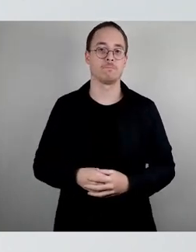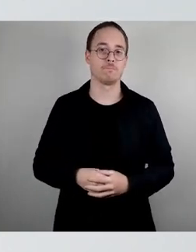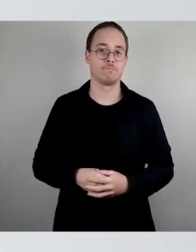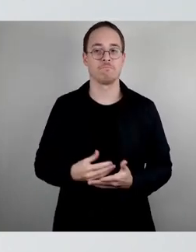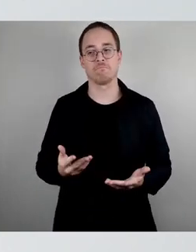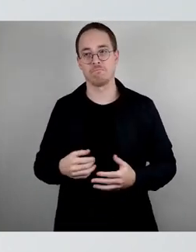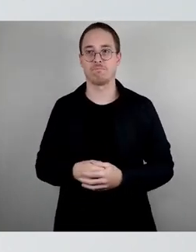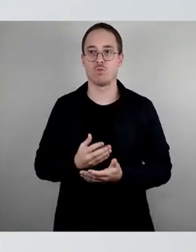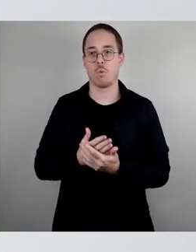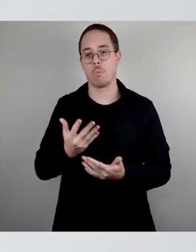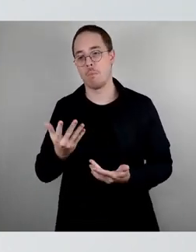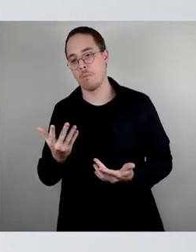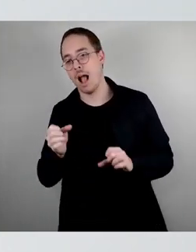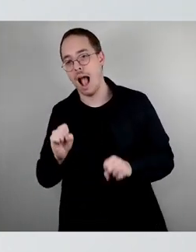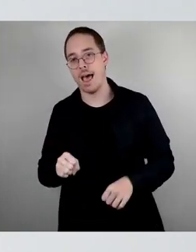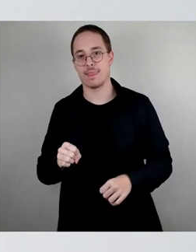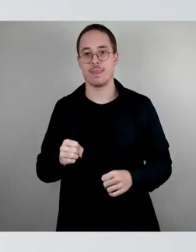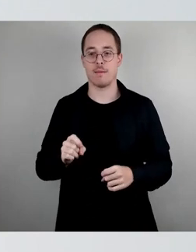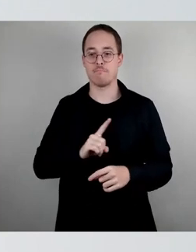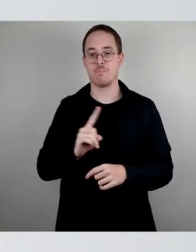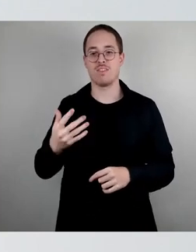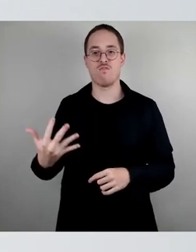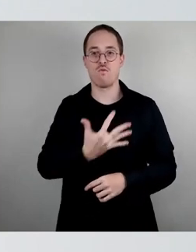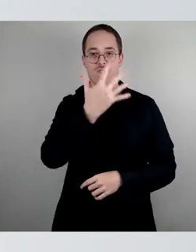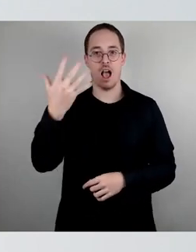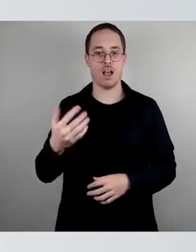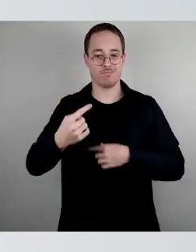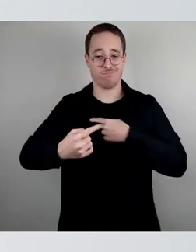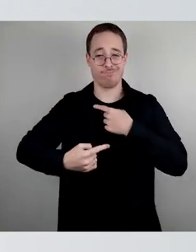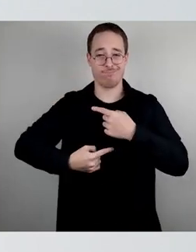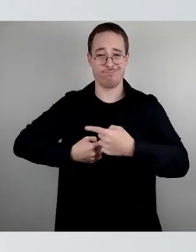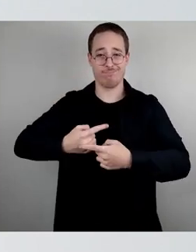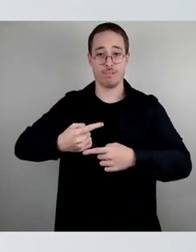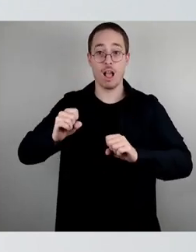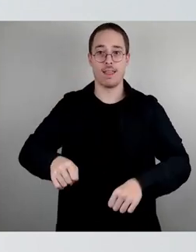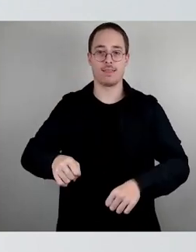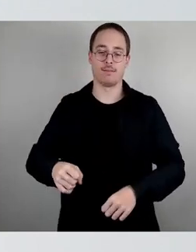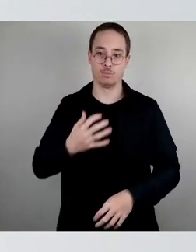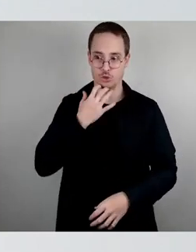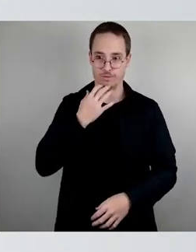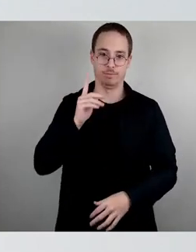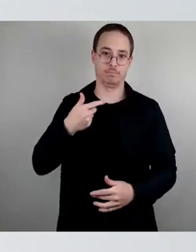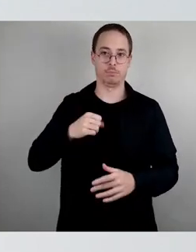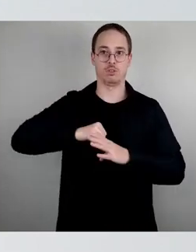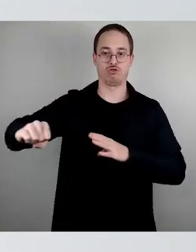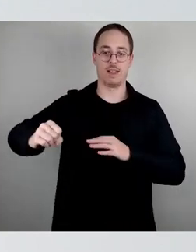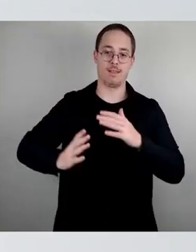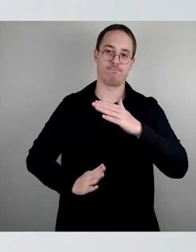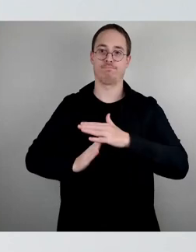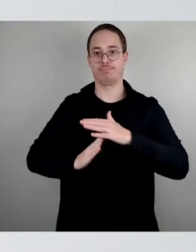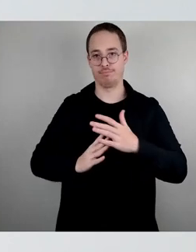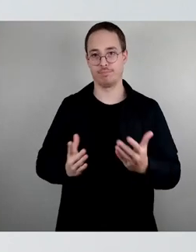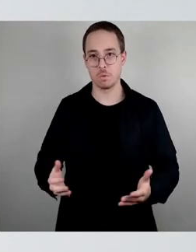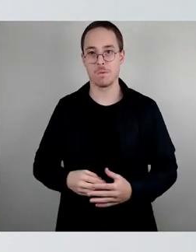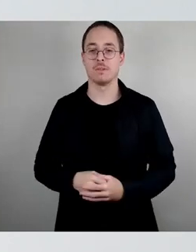Das hoffe ich nicht. Insofern ist es wichtig, dass es eine gute Planung gibt, die, wie gesagt, in der Entwurfsplanung mal vorgelegt